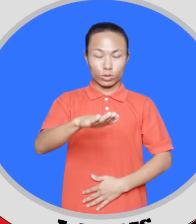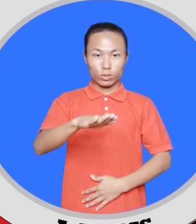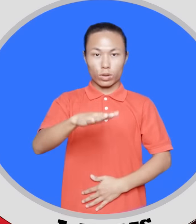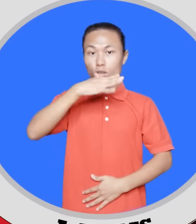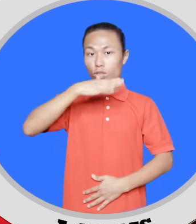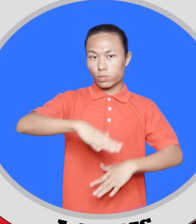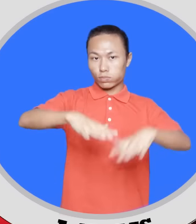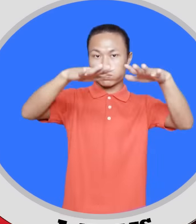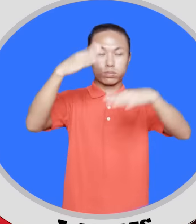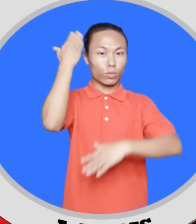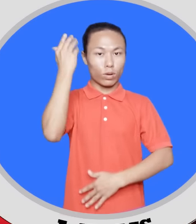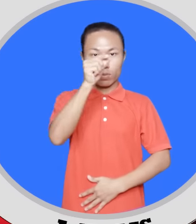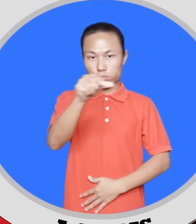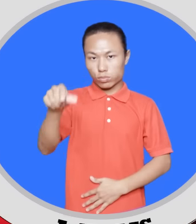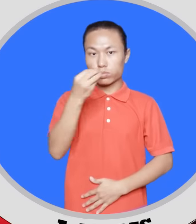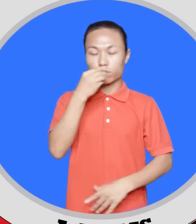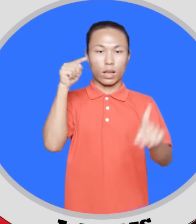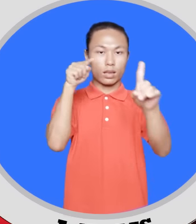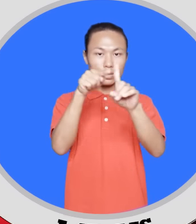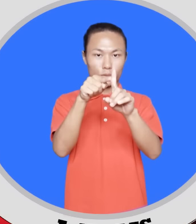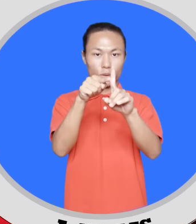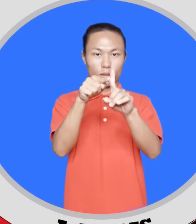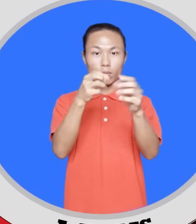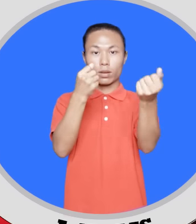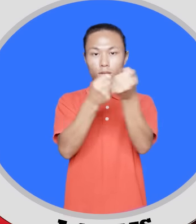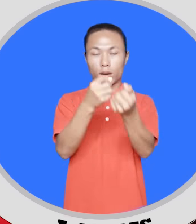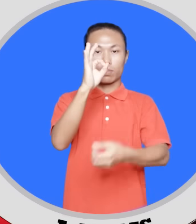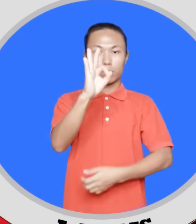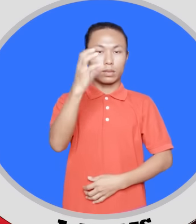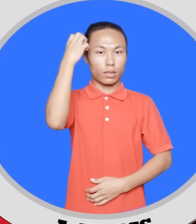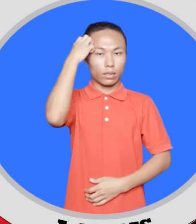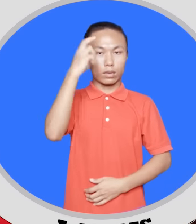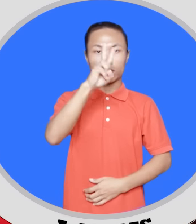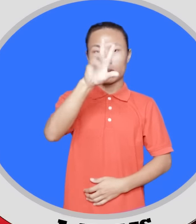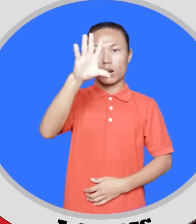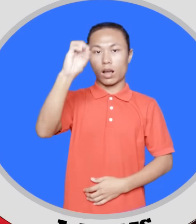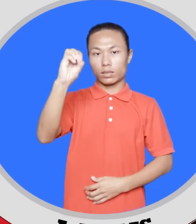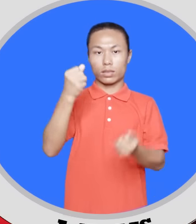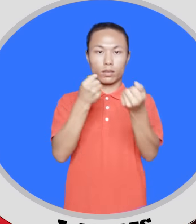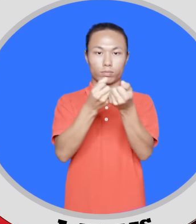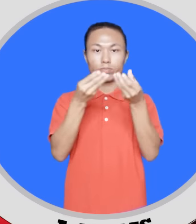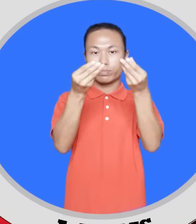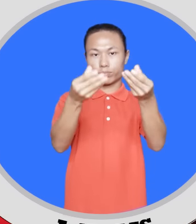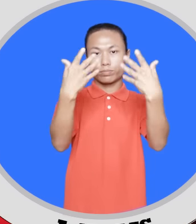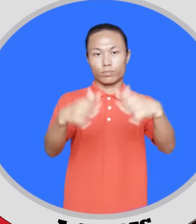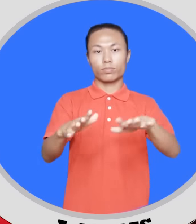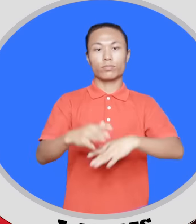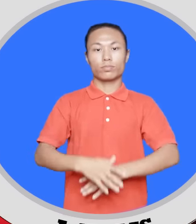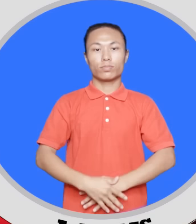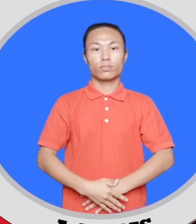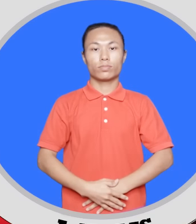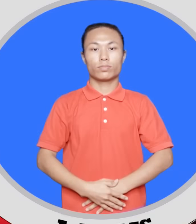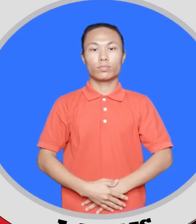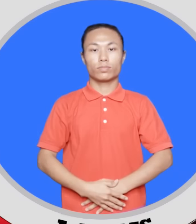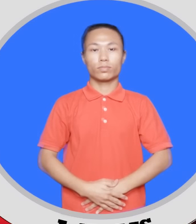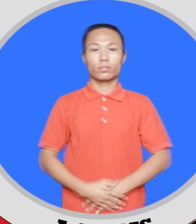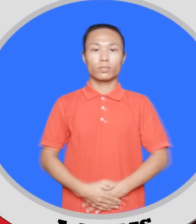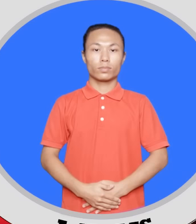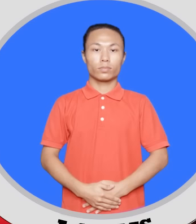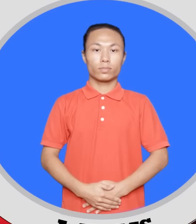ကြီးရေလျှံမှုတွေဖြစ်ပွားနေတဲ့အတွက်ရေဘေးသင့်စစ်ဘေးရှောင်ပြည်သူတွေကိုကြက်သိန်း250ကူညီထောက်ပံ့ပေးခဲ့တယ်လို့ဖော်ပြထားပါ